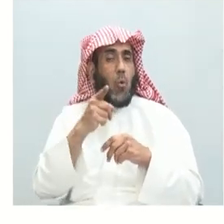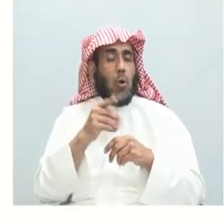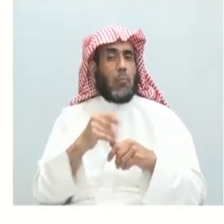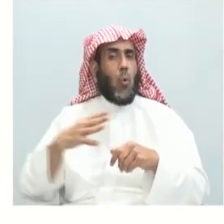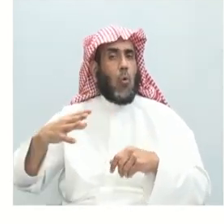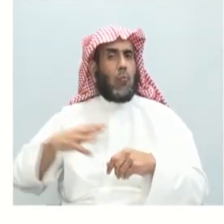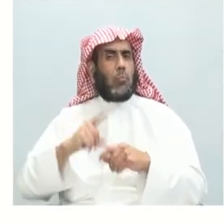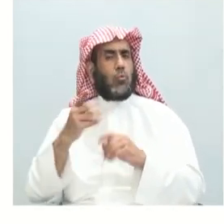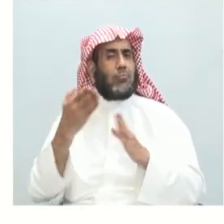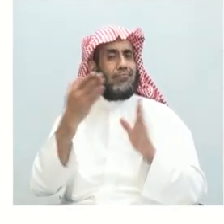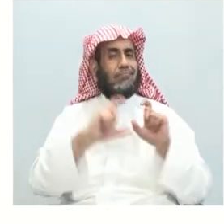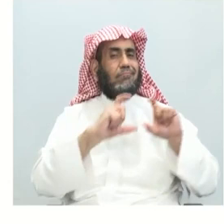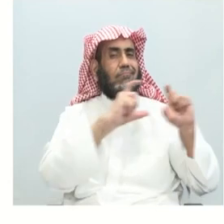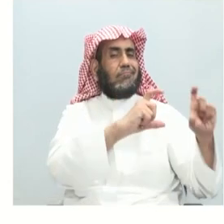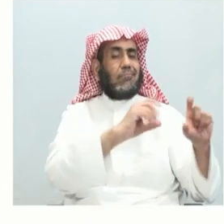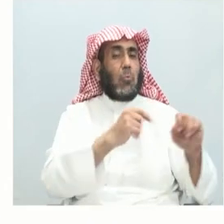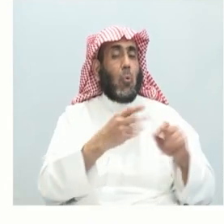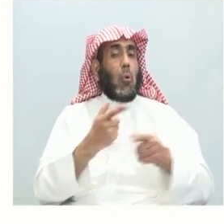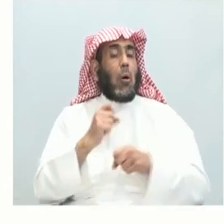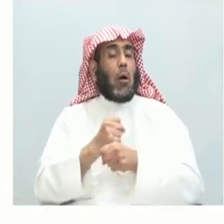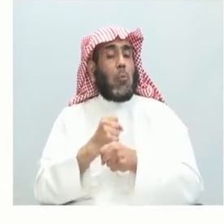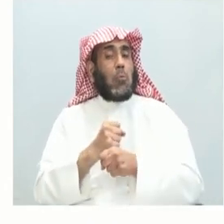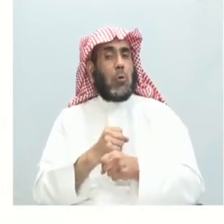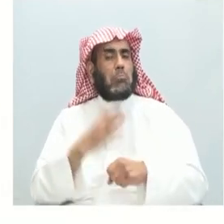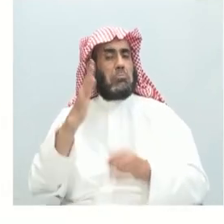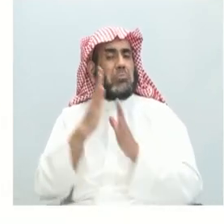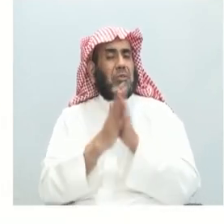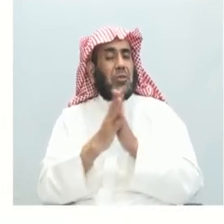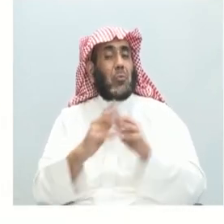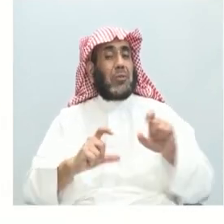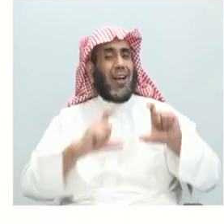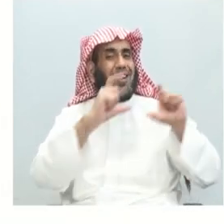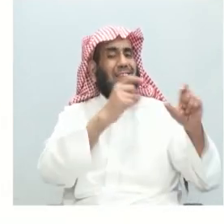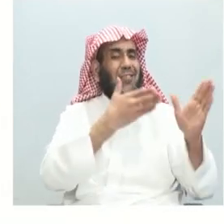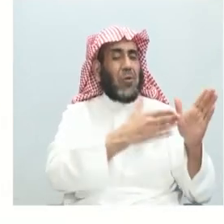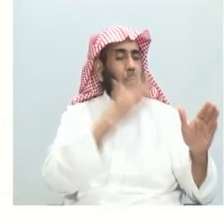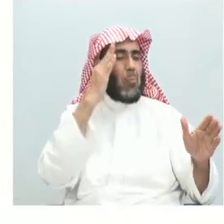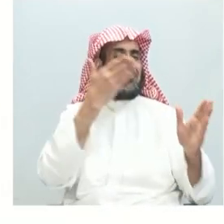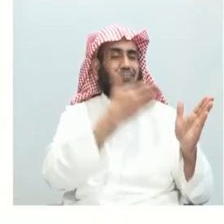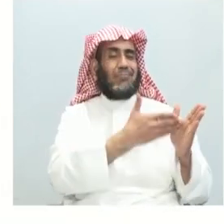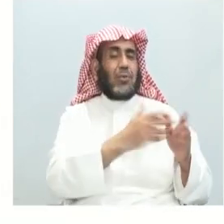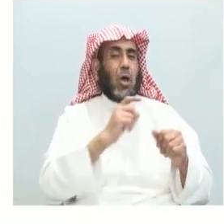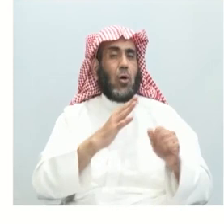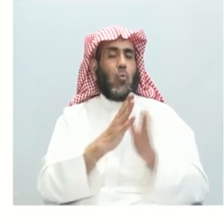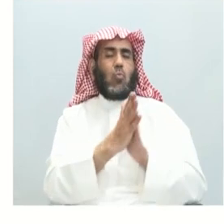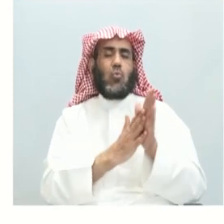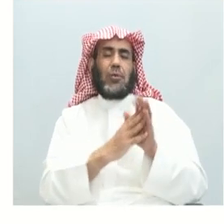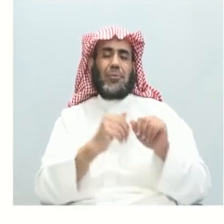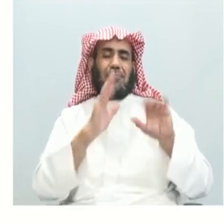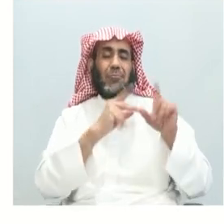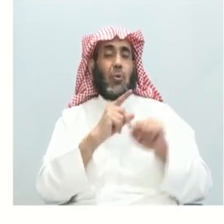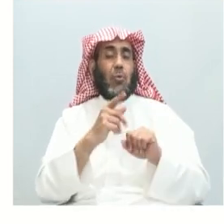المسؤولين احسنتم انهم عندما قاموا بتشجيعه وتكريمه انهم ماذا كانوا مشجعين